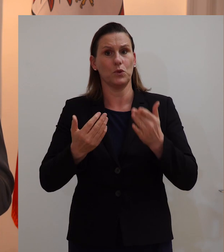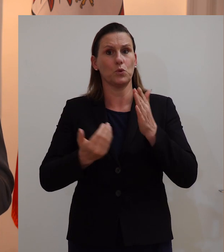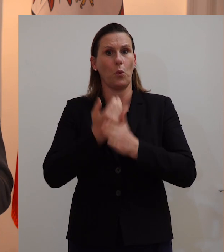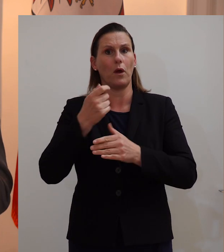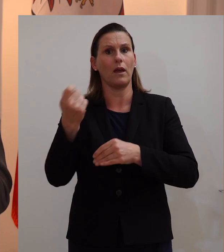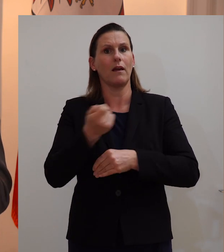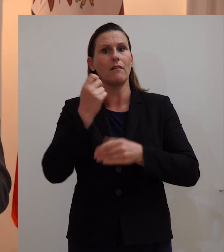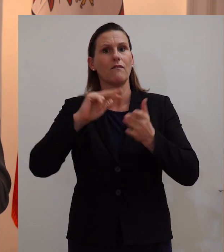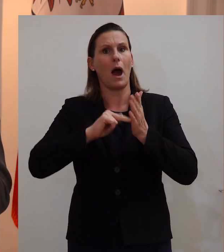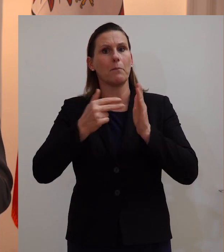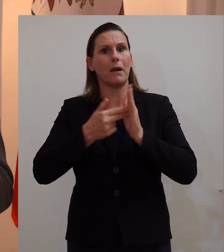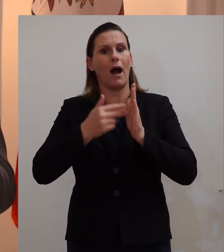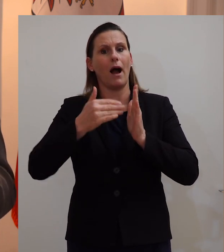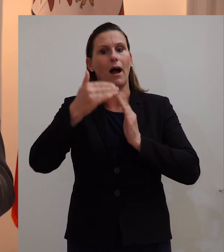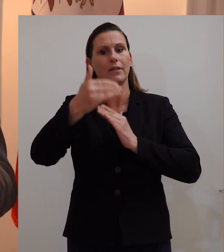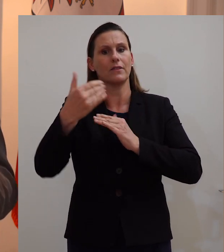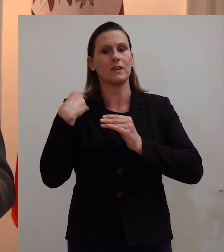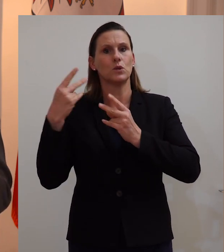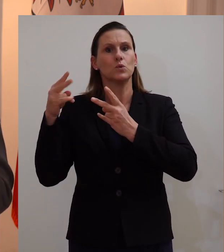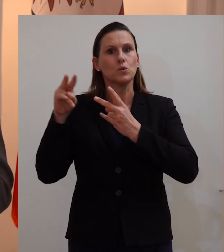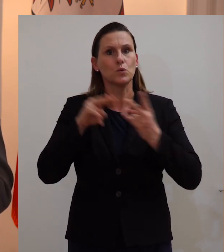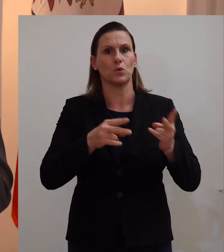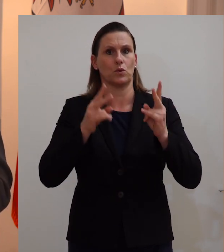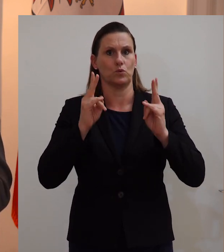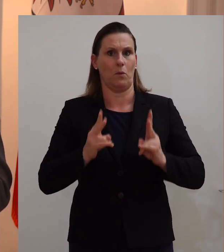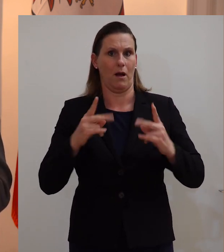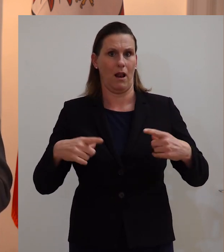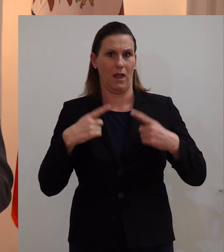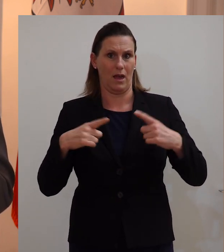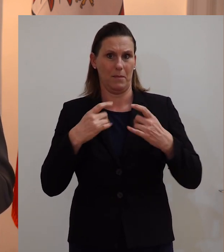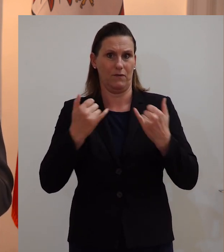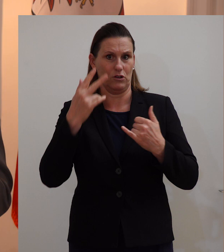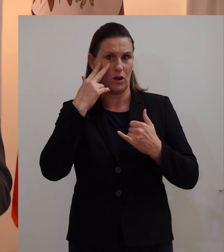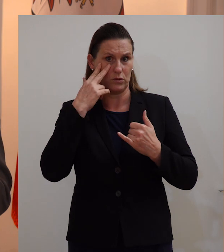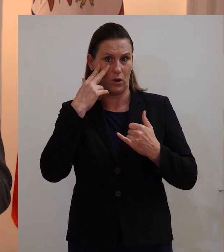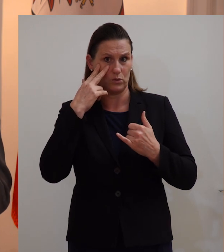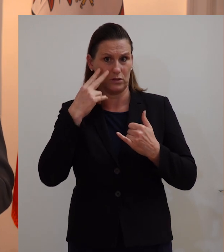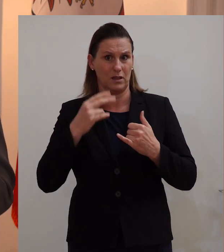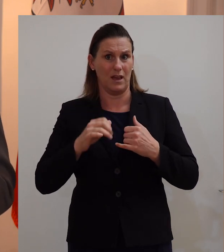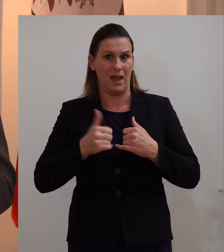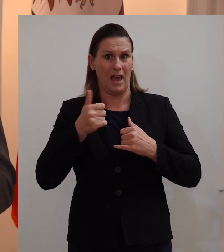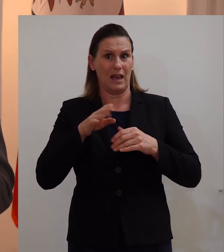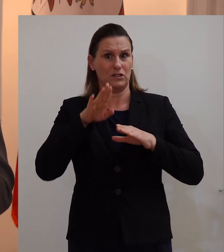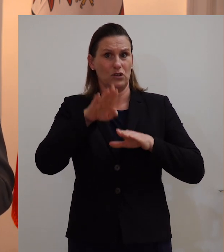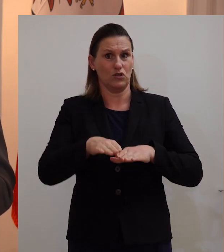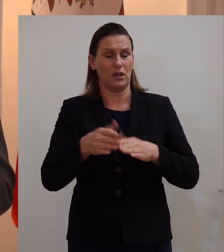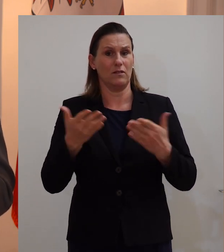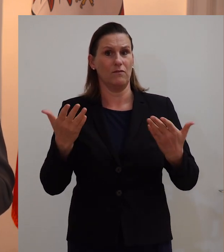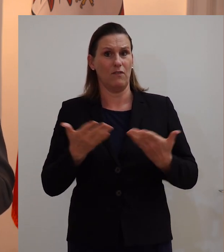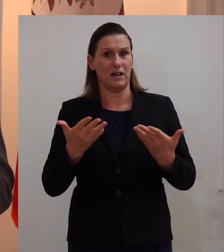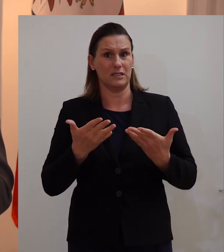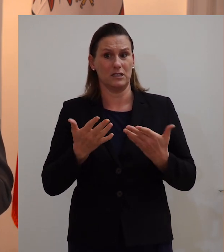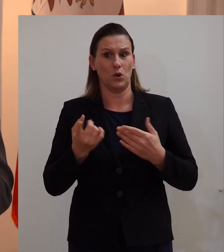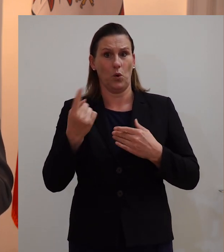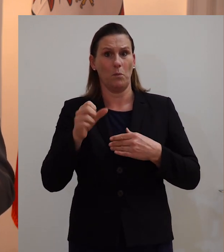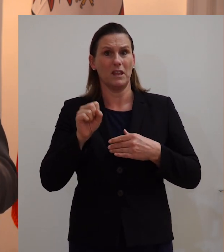die schrittweise Rückkehr zur Normalität gelingen kann. In einem ersten Schritt werden ab